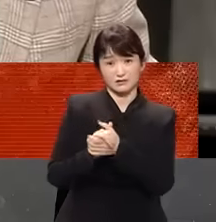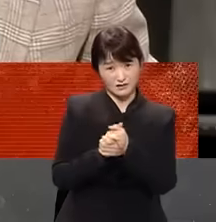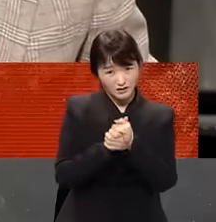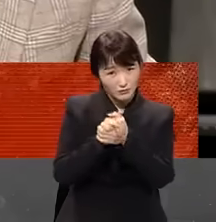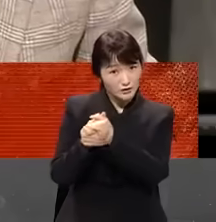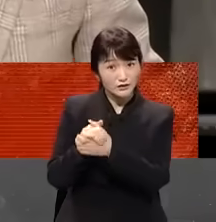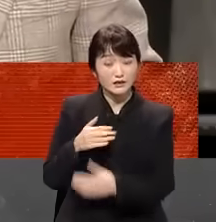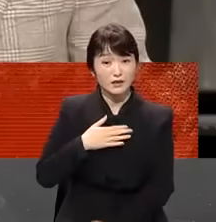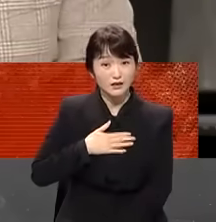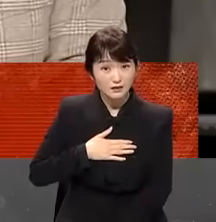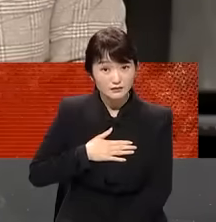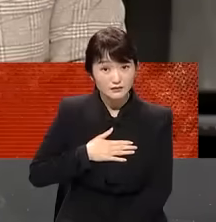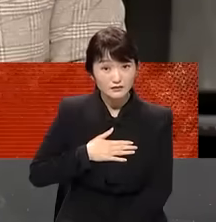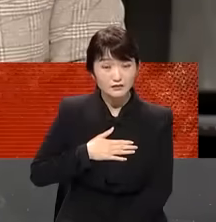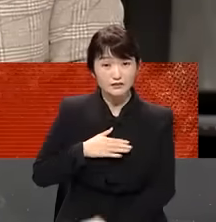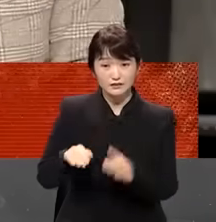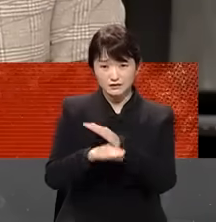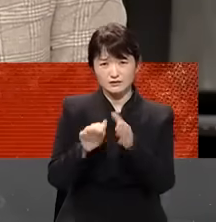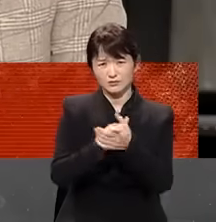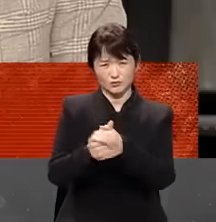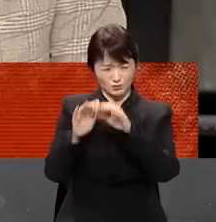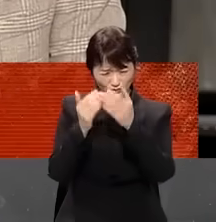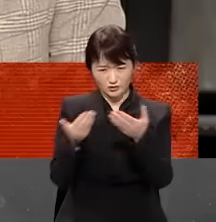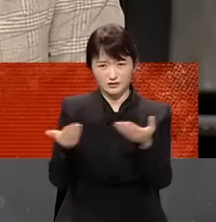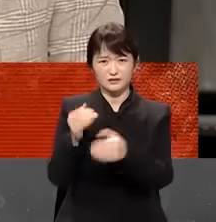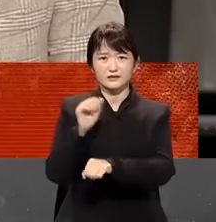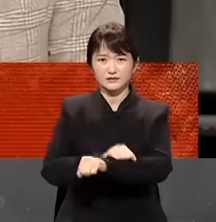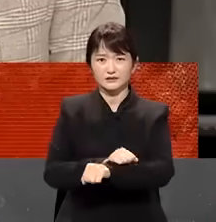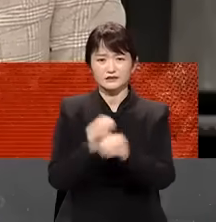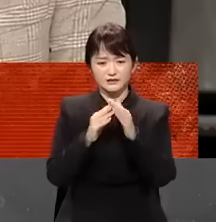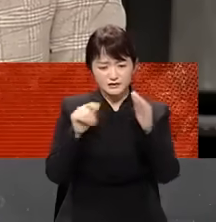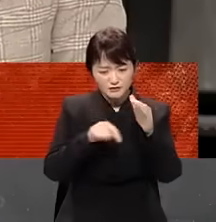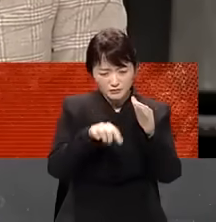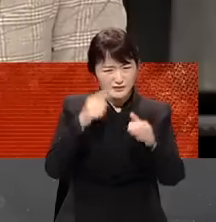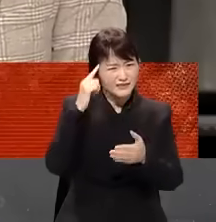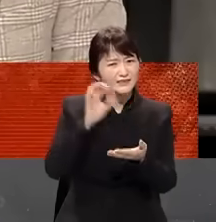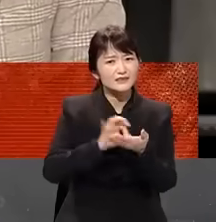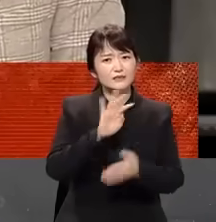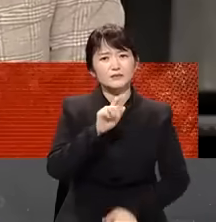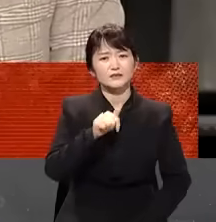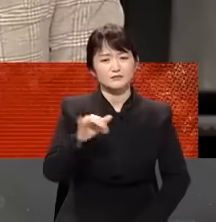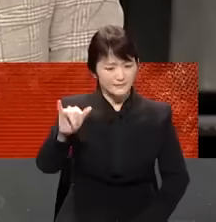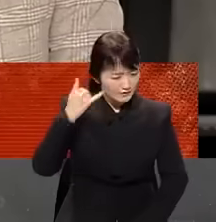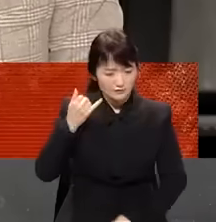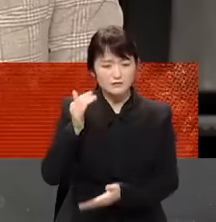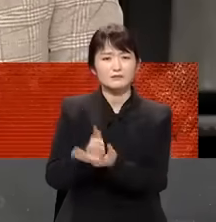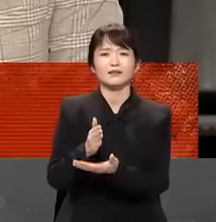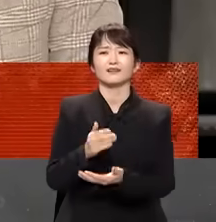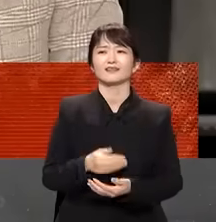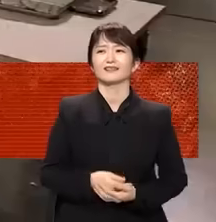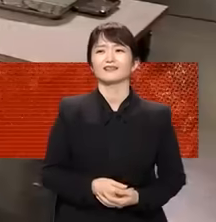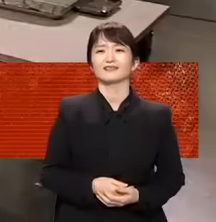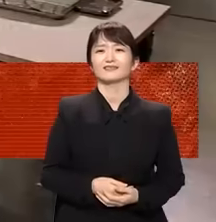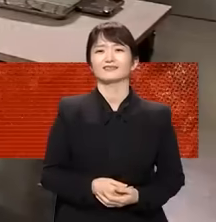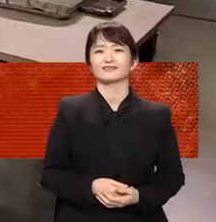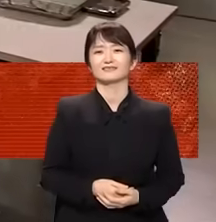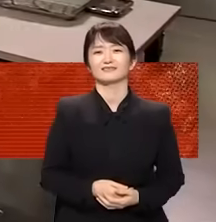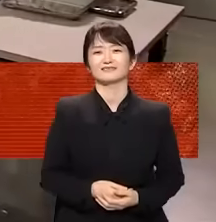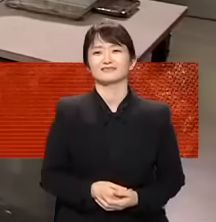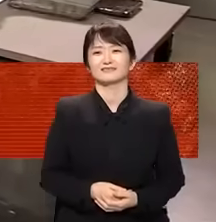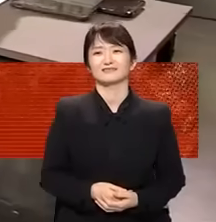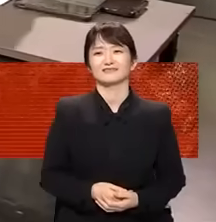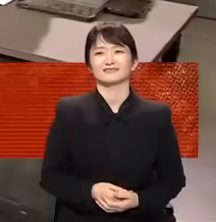가정이 화목해야 모든 일이 잘된다 집에도 좀 신경 써라 백성문 전화 받지 마라 아